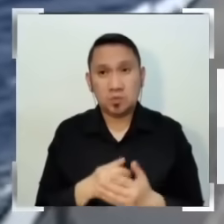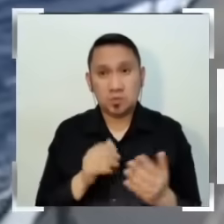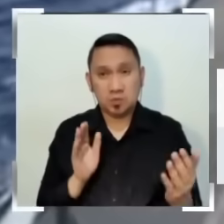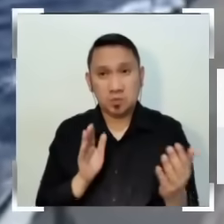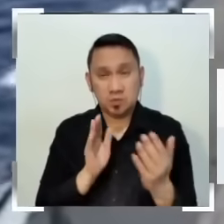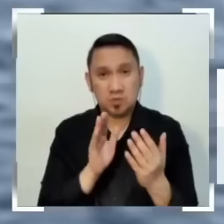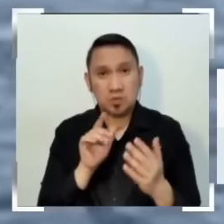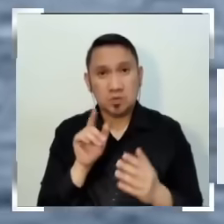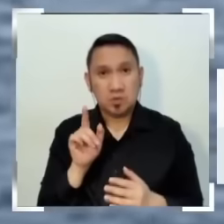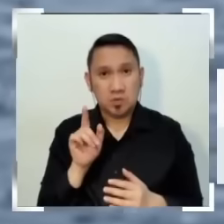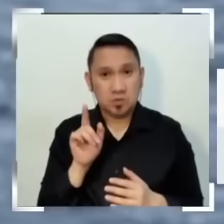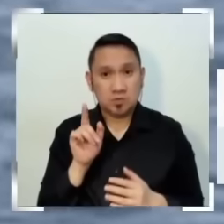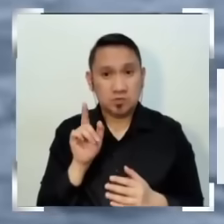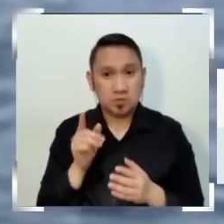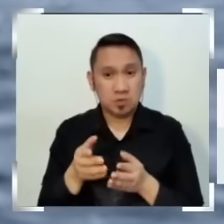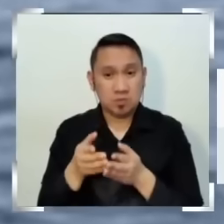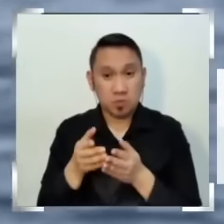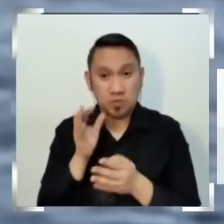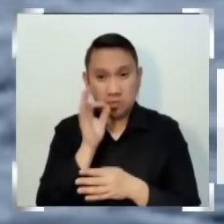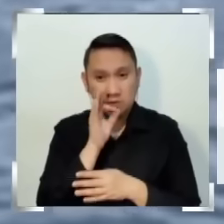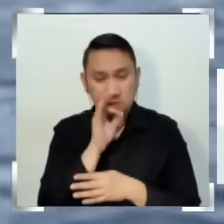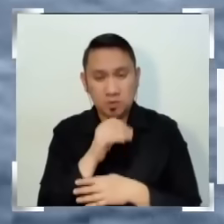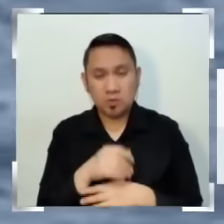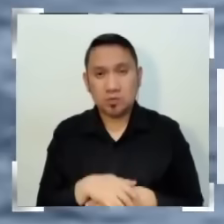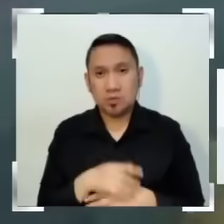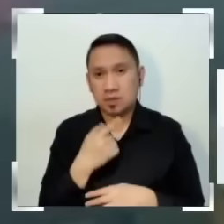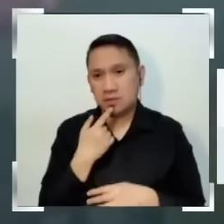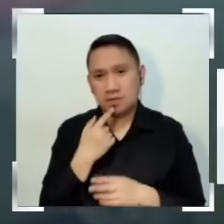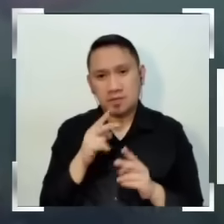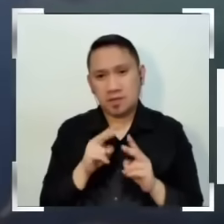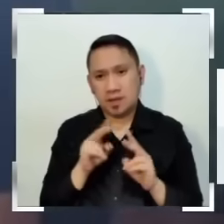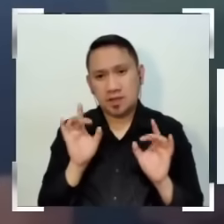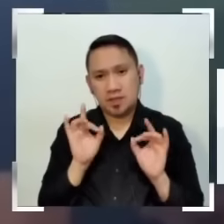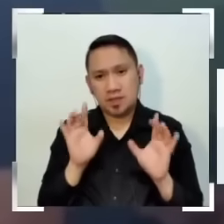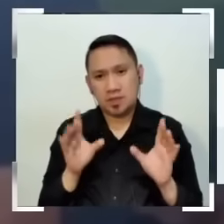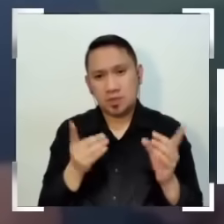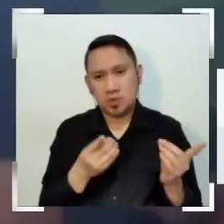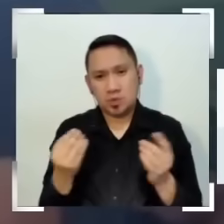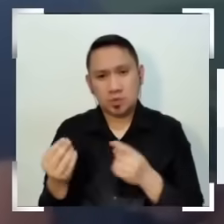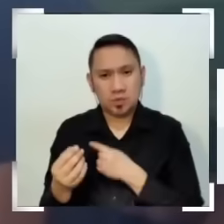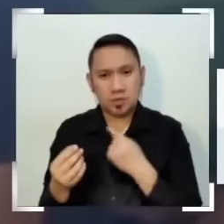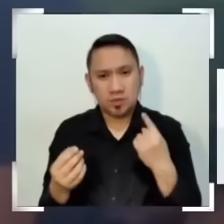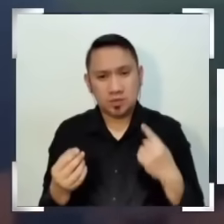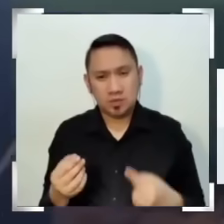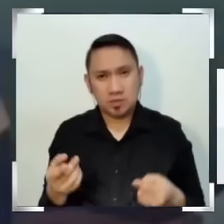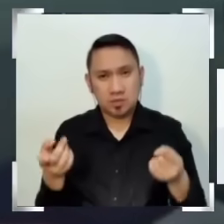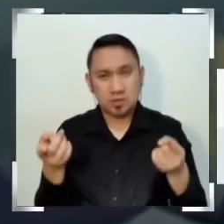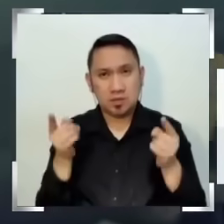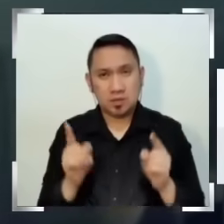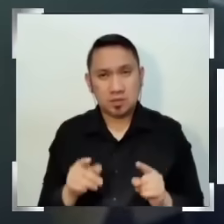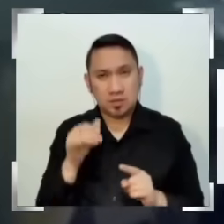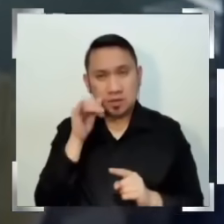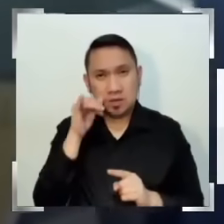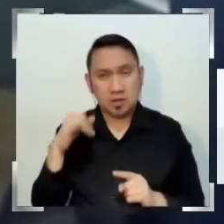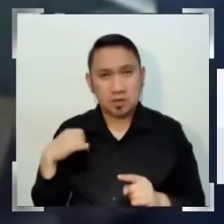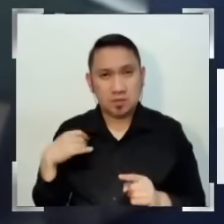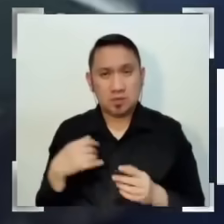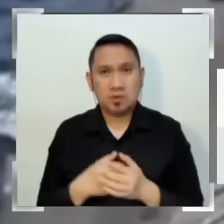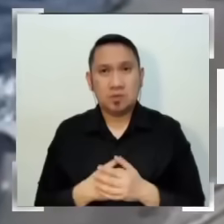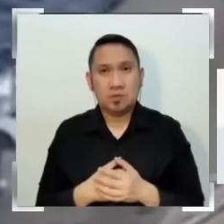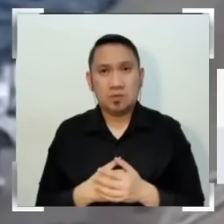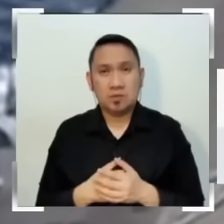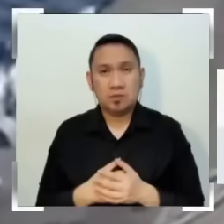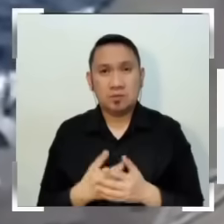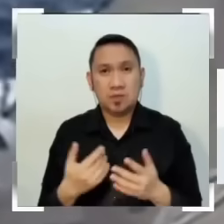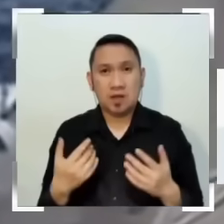Benguet. Ayon sa AFP, dangerous maneuver ang ginawa ng China na nangyari kahapon malapit sa PAGASA Island. Agad nagbato ng radio